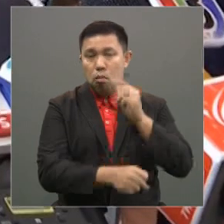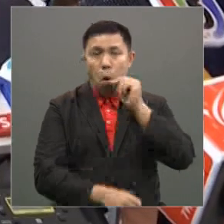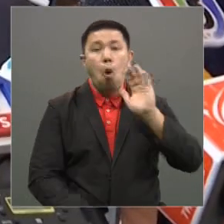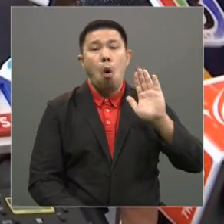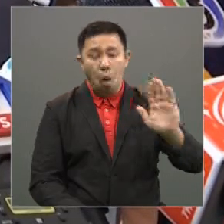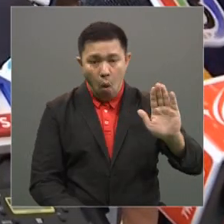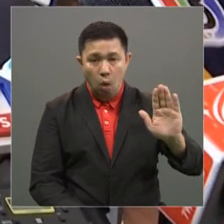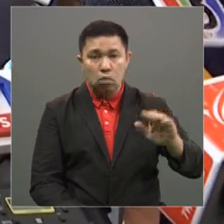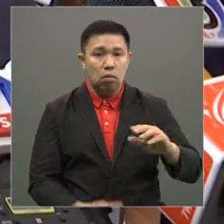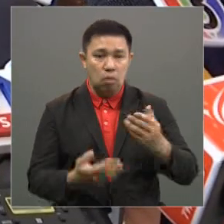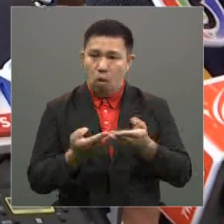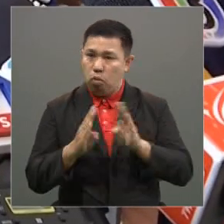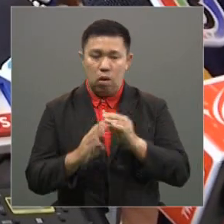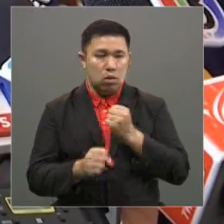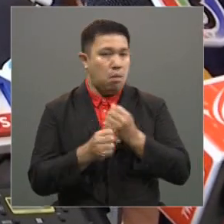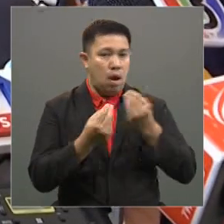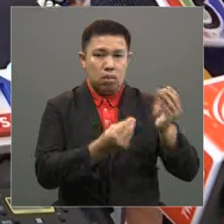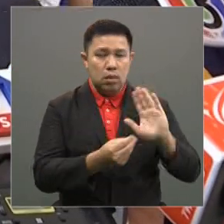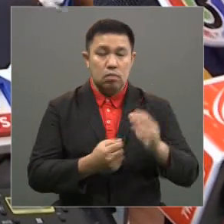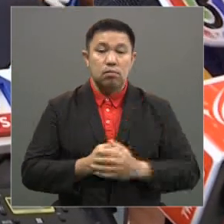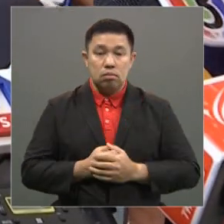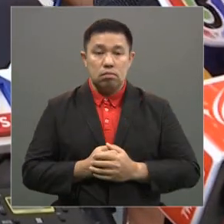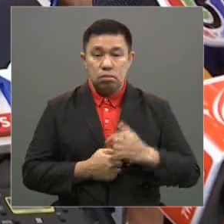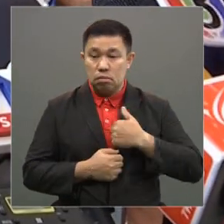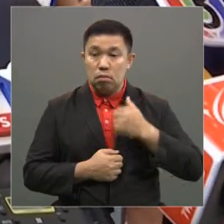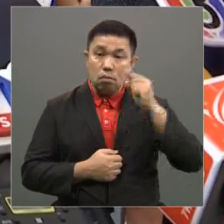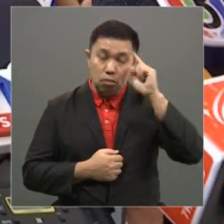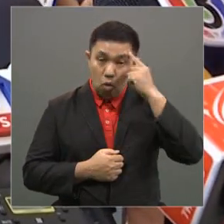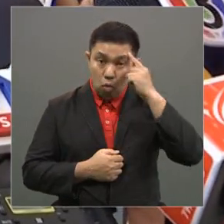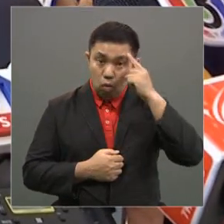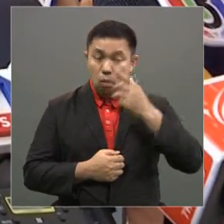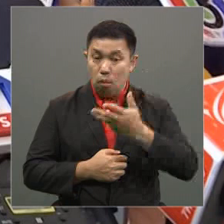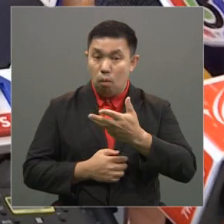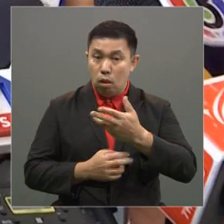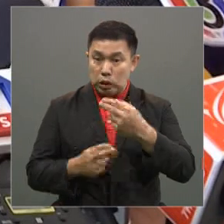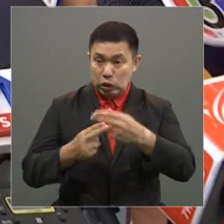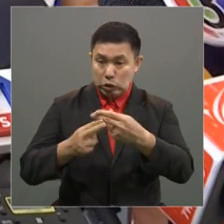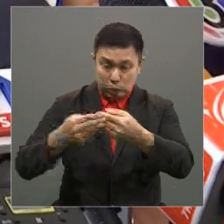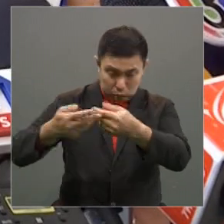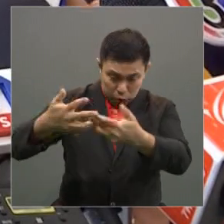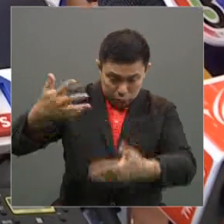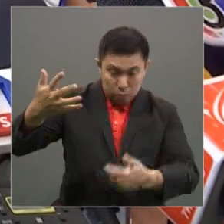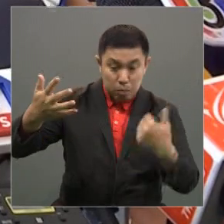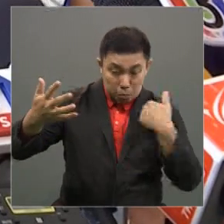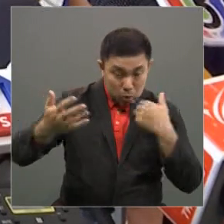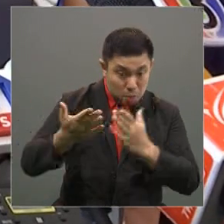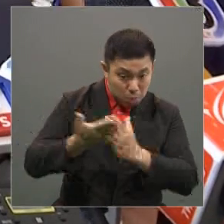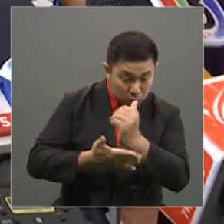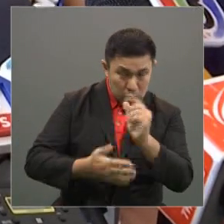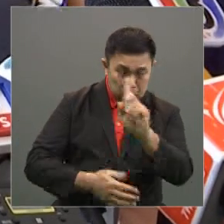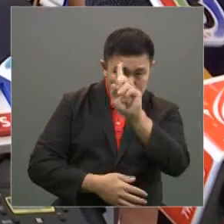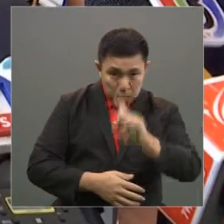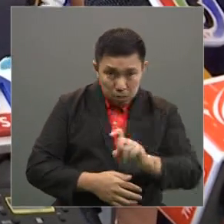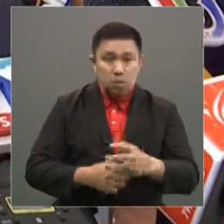แล้วก็ไม่ครอบครัวไม่ได้ทำอะค่ะแต่ว่าก็ไม่ทราบว่าจะได้เข้าชื่อไหมชื่อจะได้ผ่านไหมนะคะ